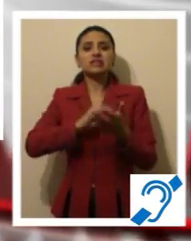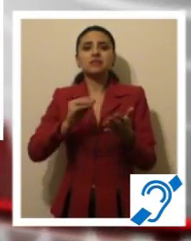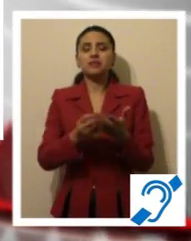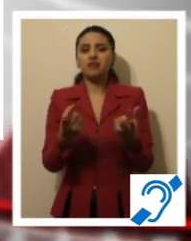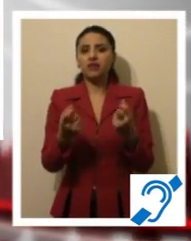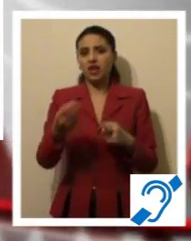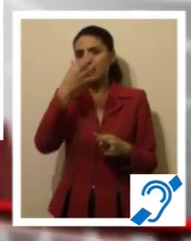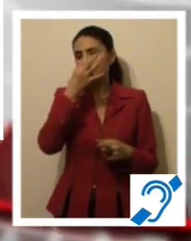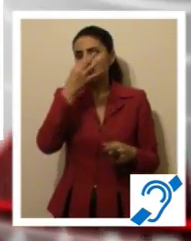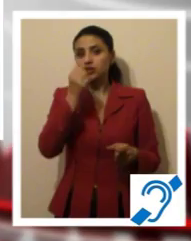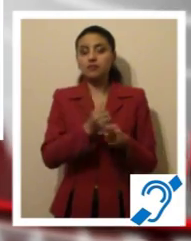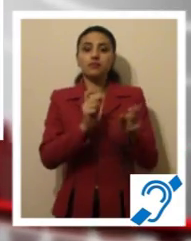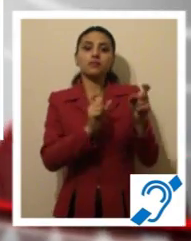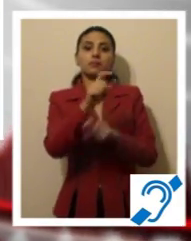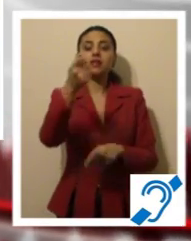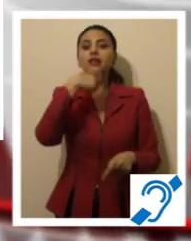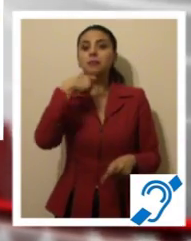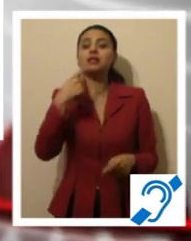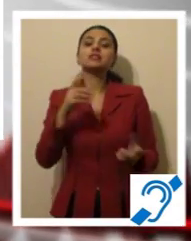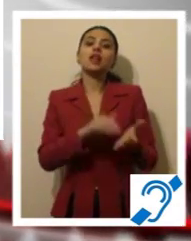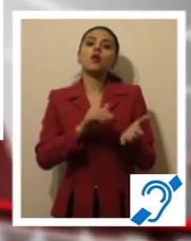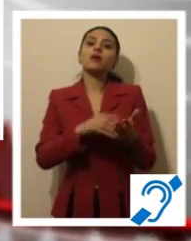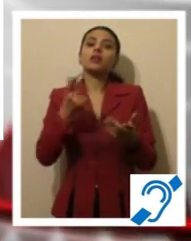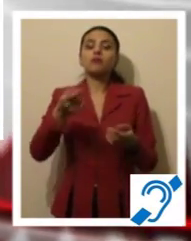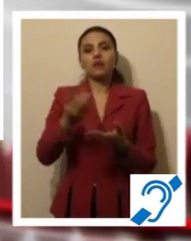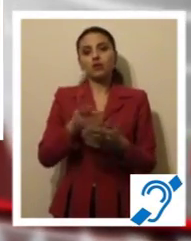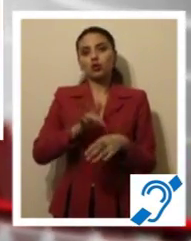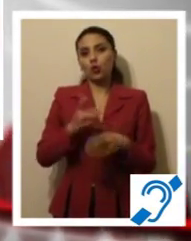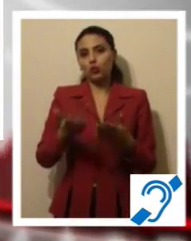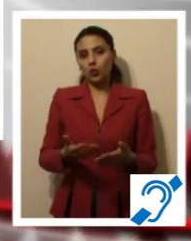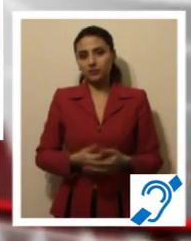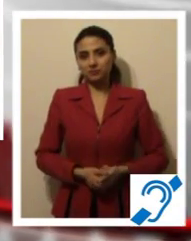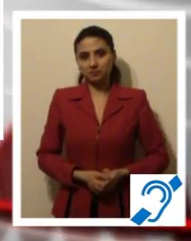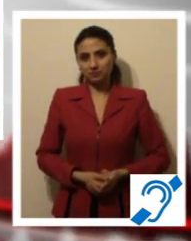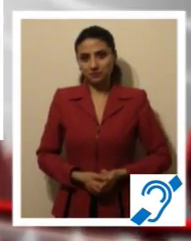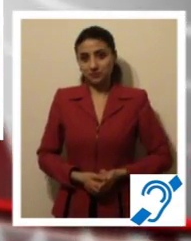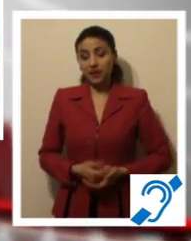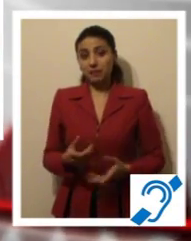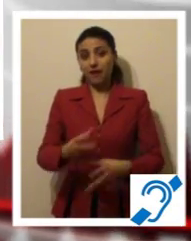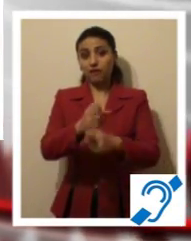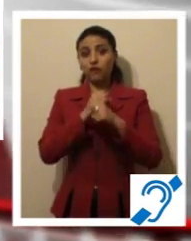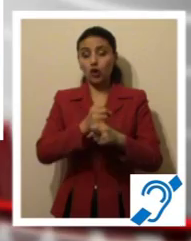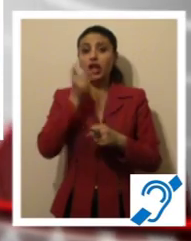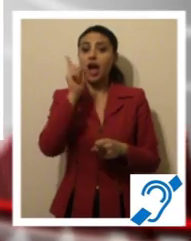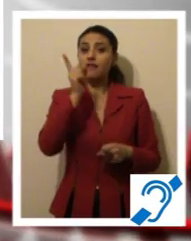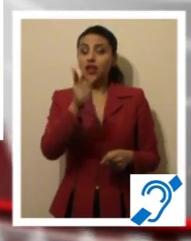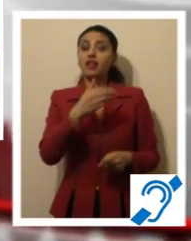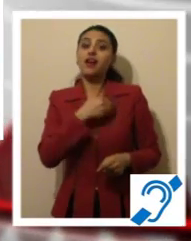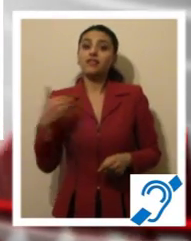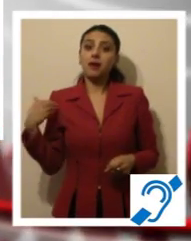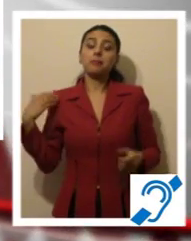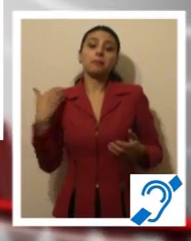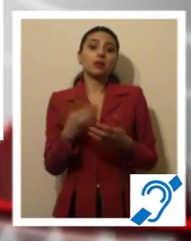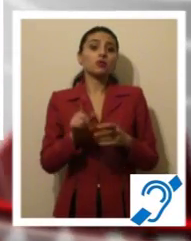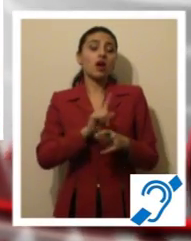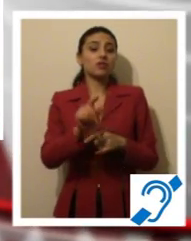evitată automedicația și este recomandată consultarea medicului. Pe fondul avertizărilor meteorologice pentru